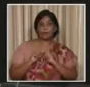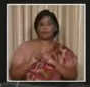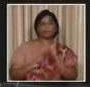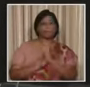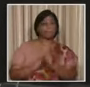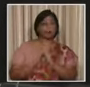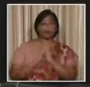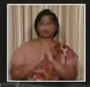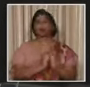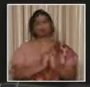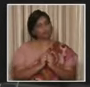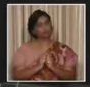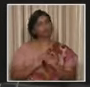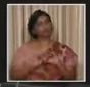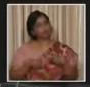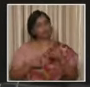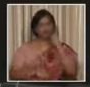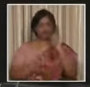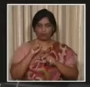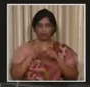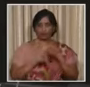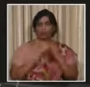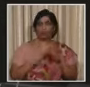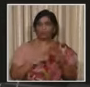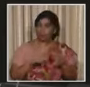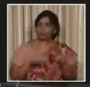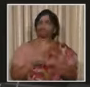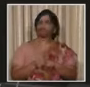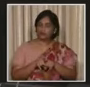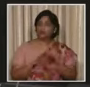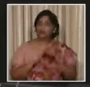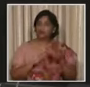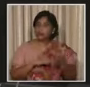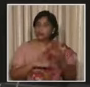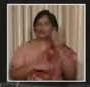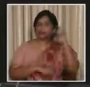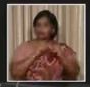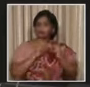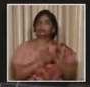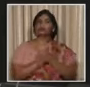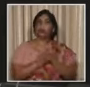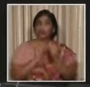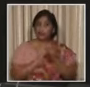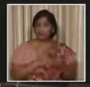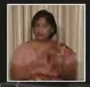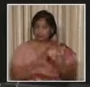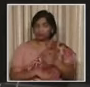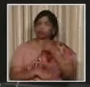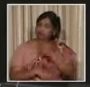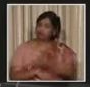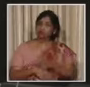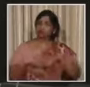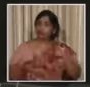සේවයට ගන්න පුළුවන් වෙන්නේ ඕනෑම පුද්ගලයෙකුට. ගෘහ සේවයටත් එහෙමමයි. ගෘහ සේවයේ දෙන කාන්තාවන් සියලු දෙනාම ගෙදරක වැඩ කරනවා නම් ඔවුන්ගේ